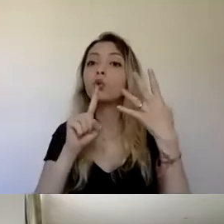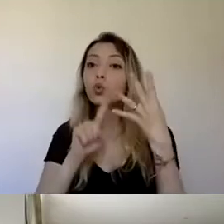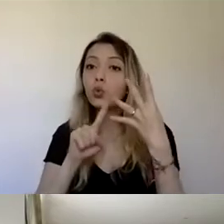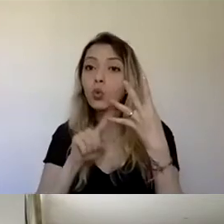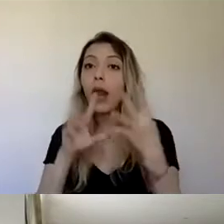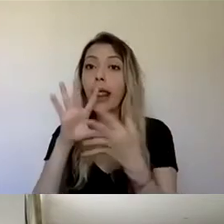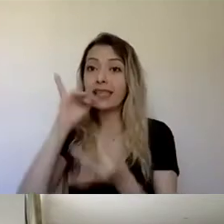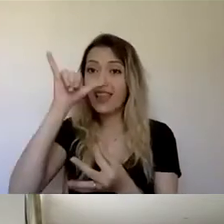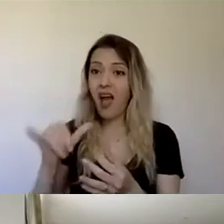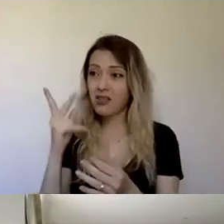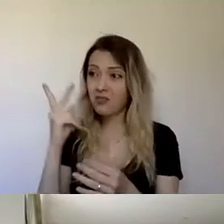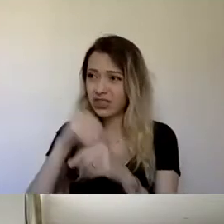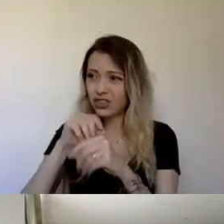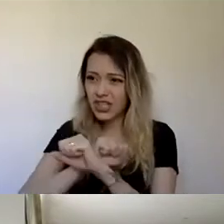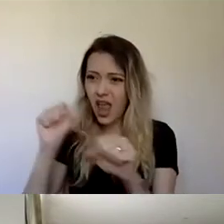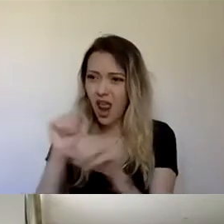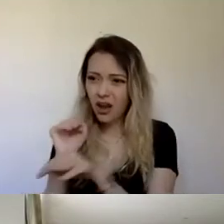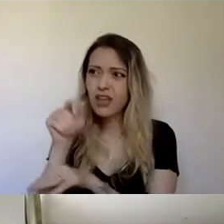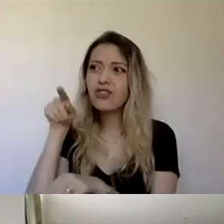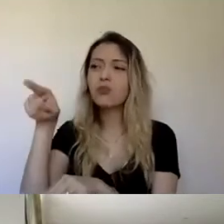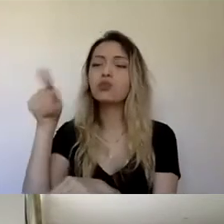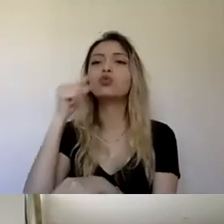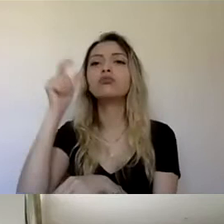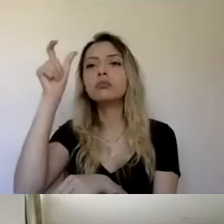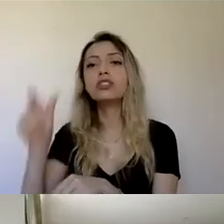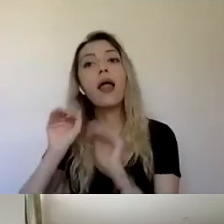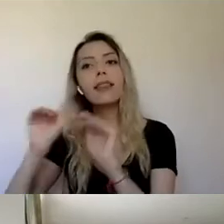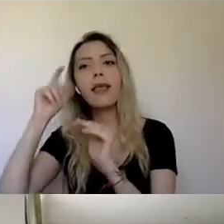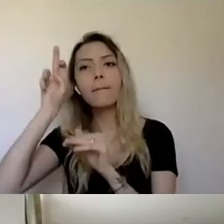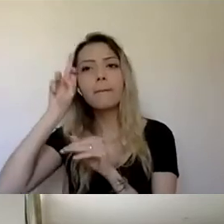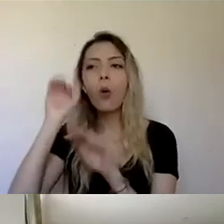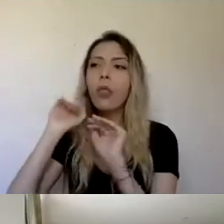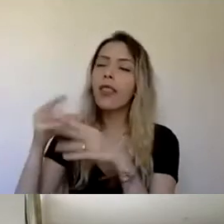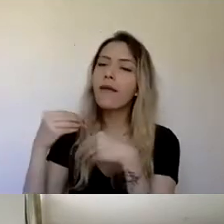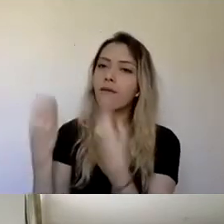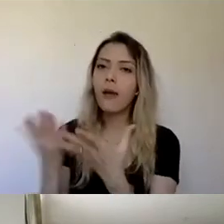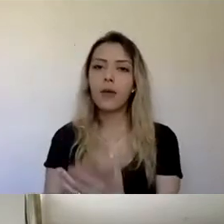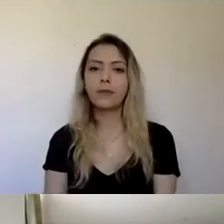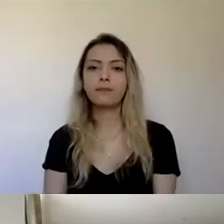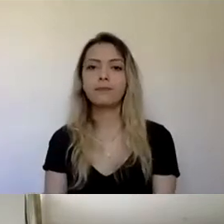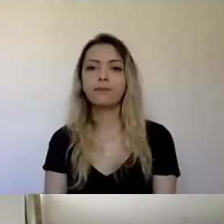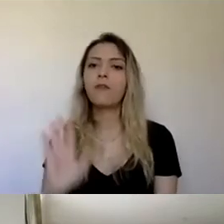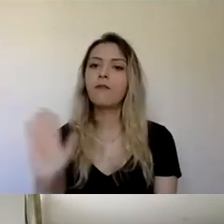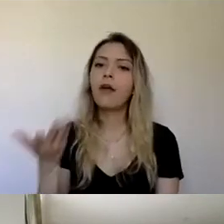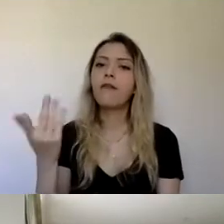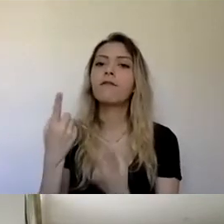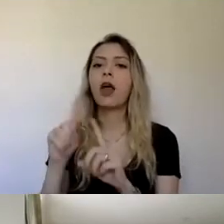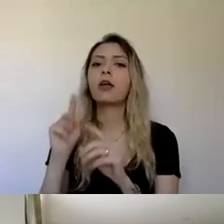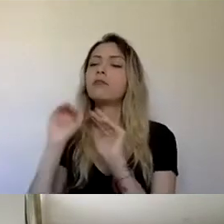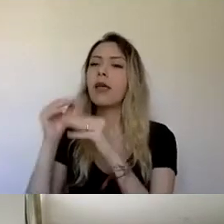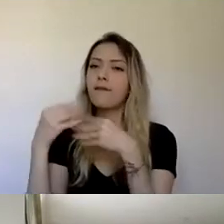grupları gerekli desteği verme. İnsanlık onuruna yaraşır hayat yaşamasının sağlanması